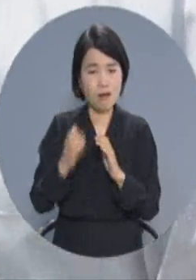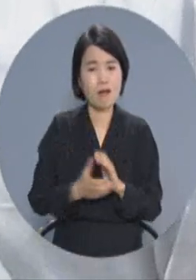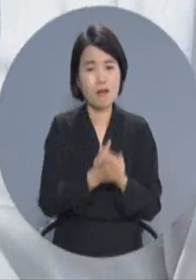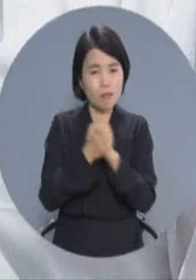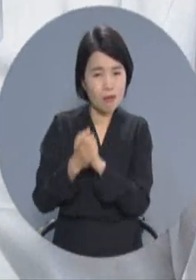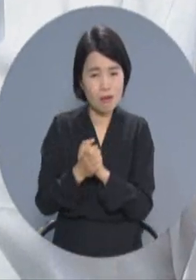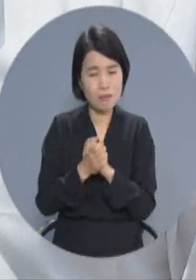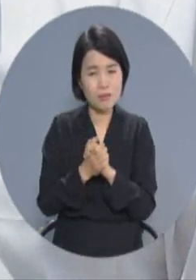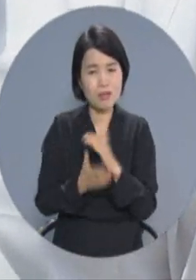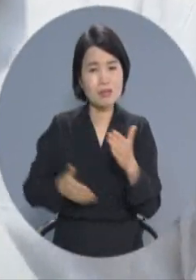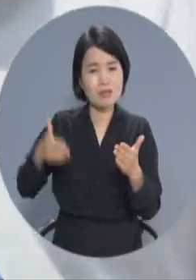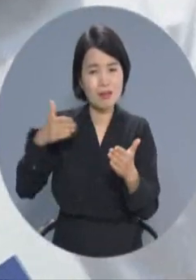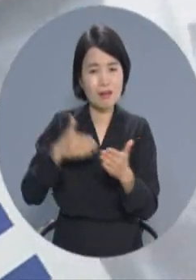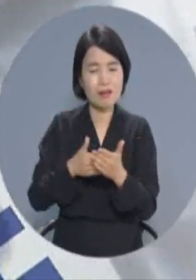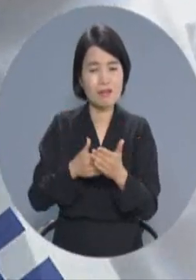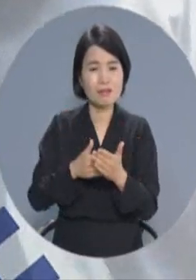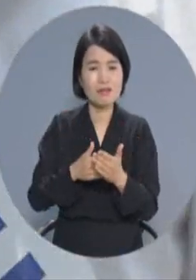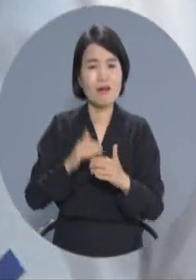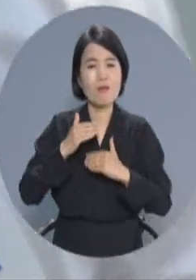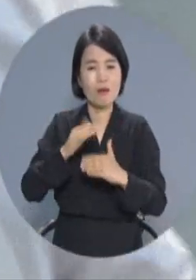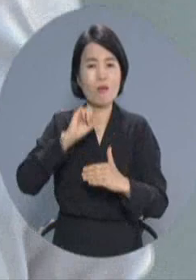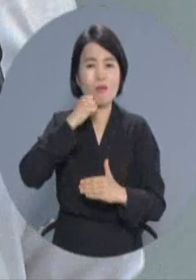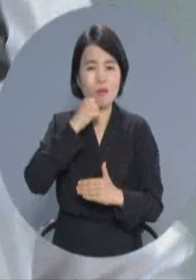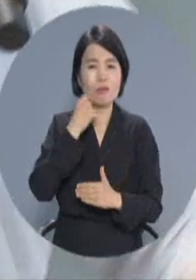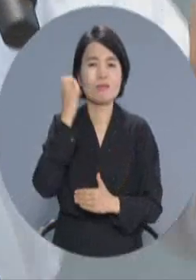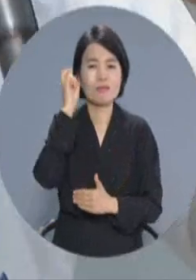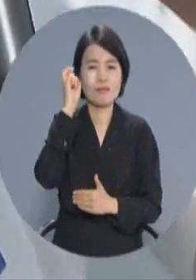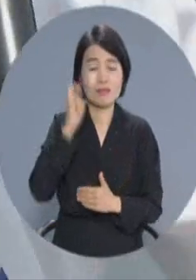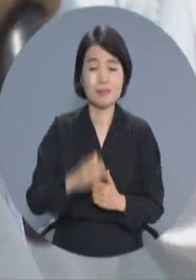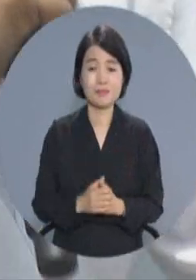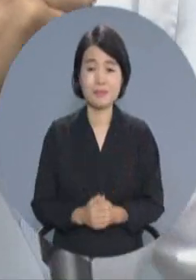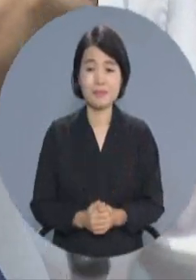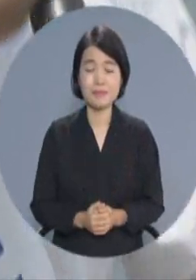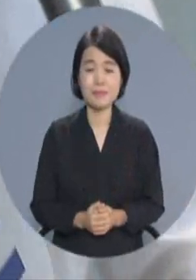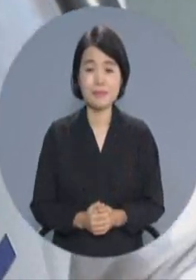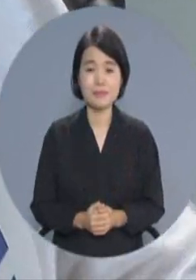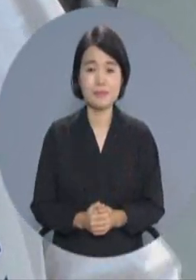결합에 이르기까지는 쉽지 않은 과정이 필요해 보입니다. MBC 뉴스 박광수입니다.